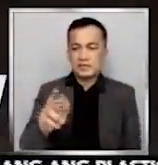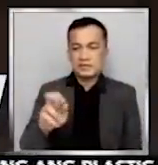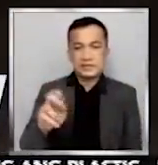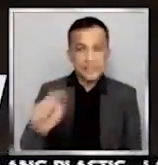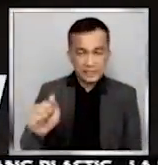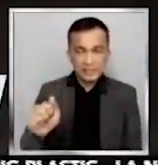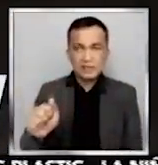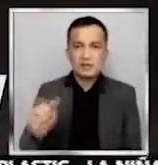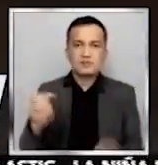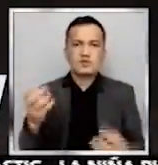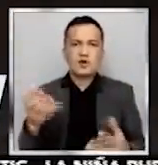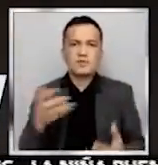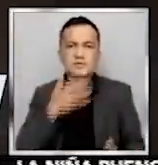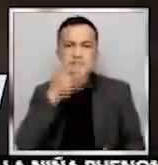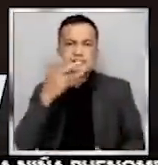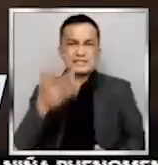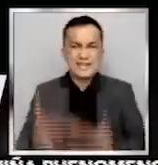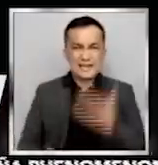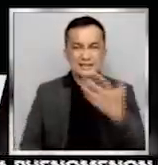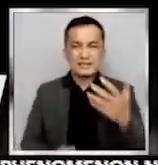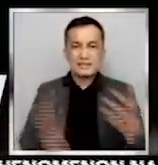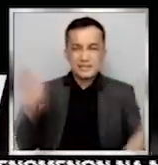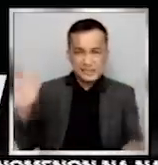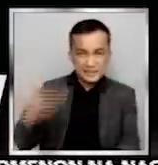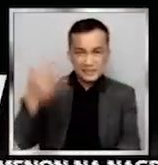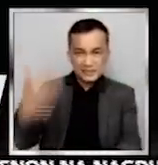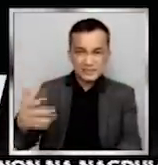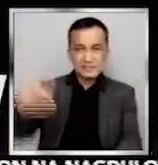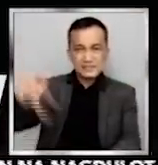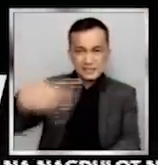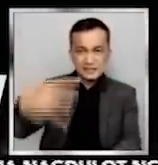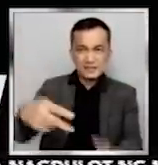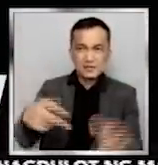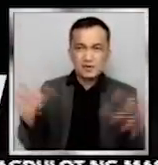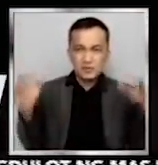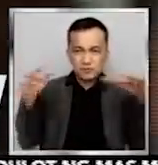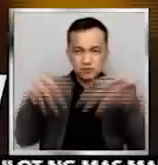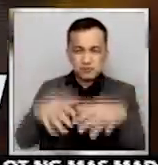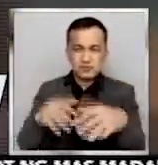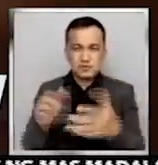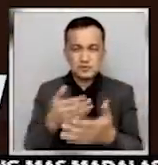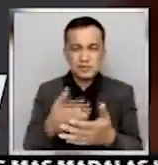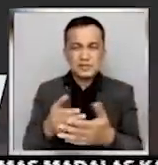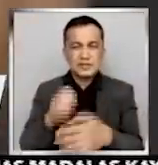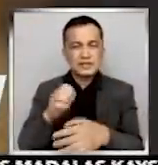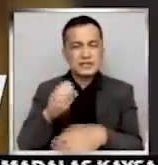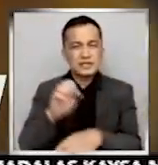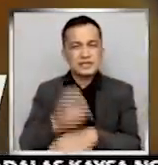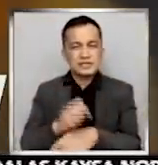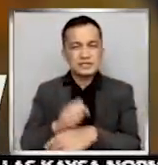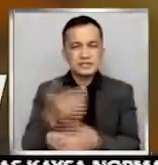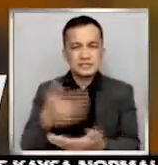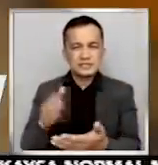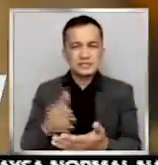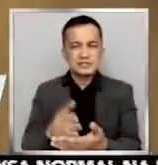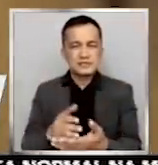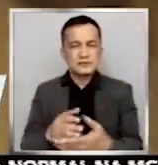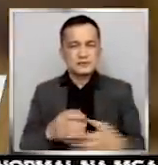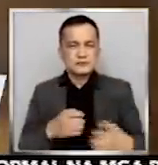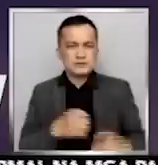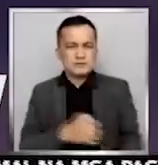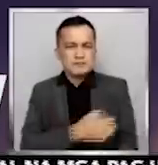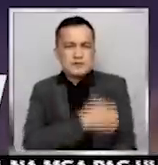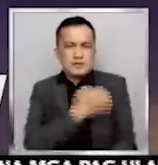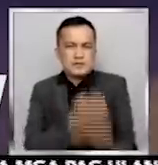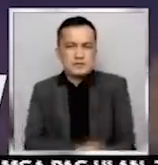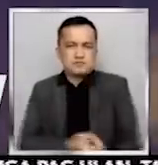hiyawan, kantahan at sayawan, ang jam-packed concert ng English singer. Oozing with energy, overflowing groove